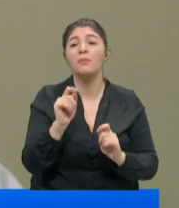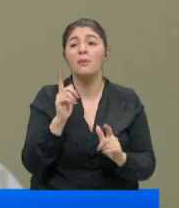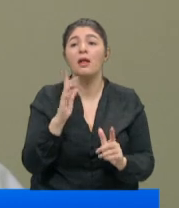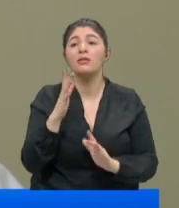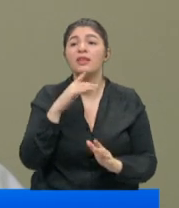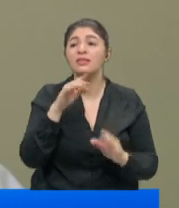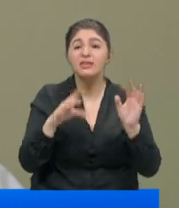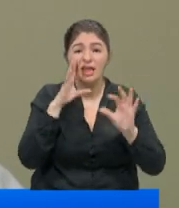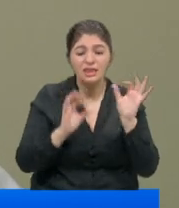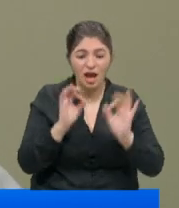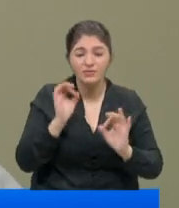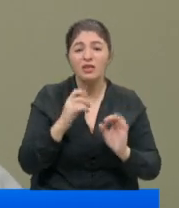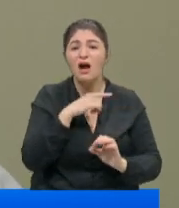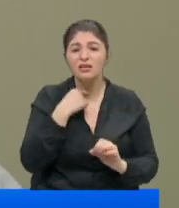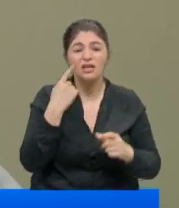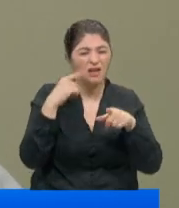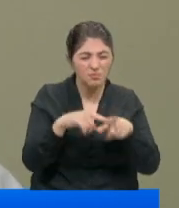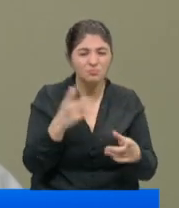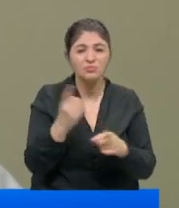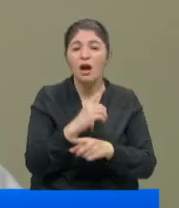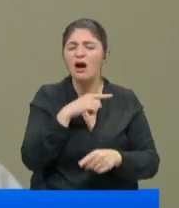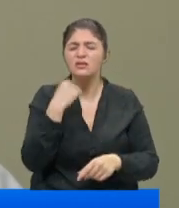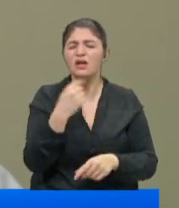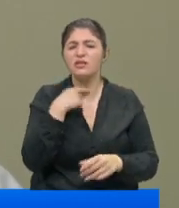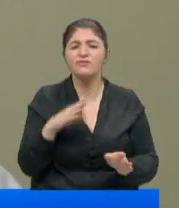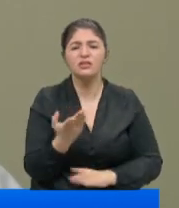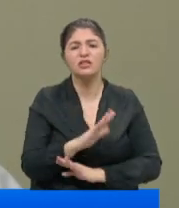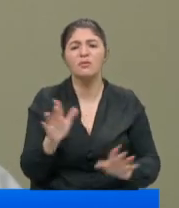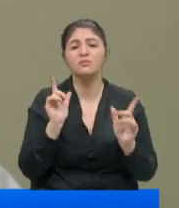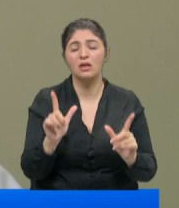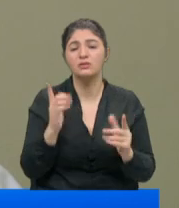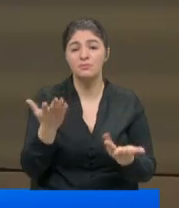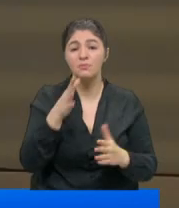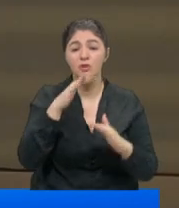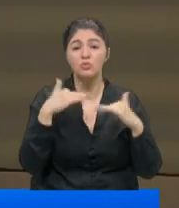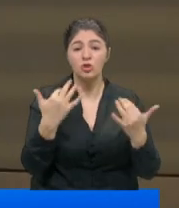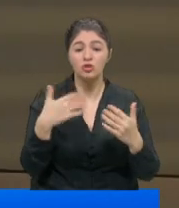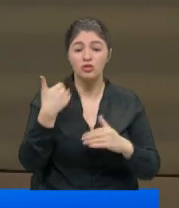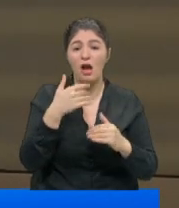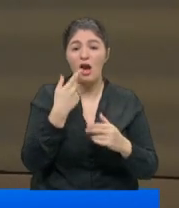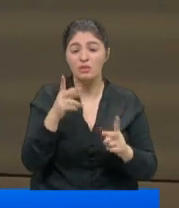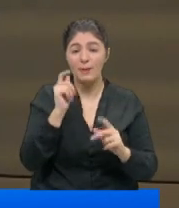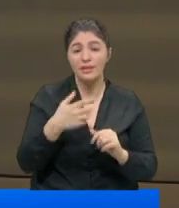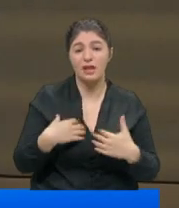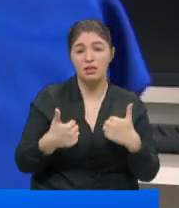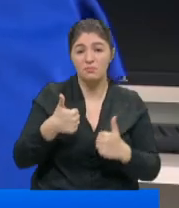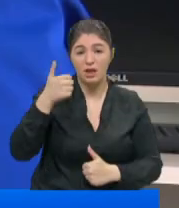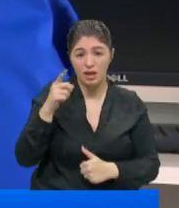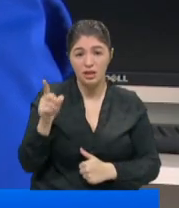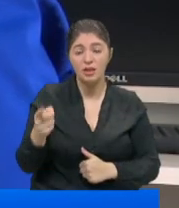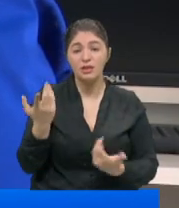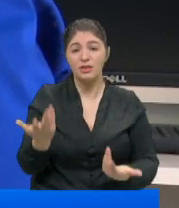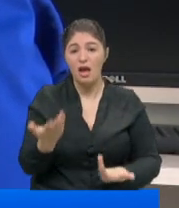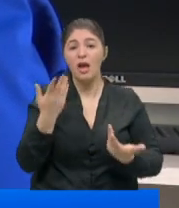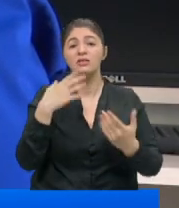Tedaviden asla ve asla ve takiplerden asla ve asla vazgeçmememiz lazım. Bilim kurulu sonrası açıklama yapan Sağlık Bakanı Fahrettin Koca